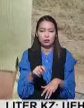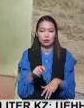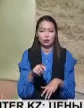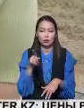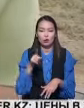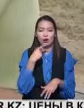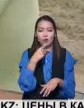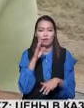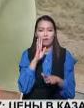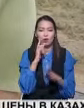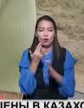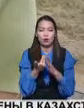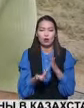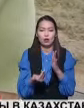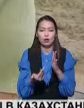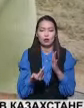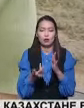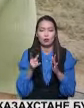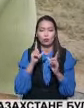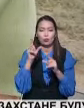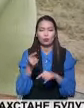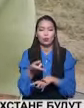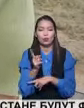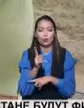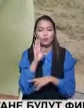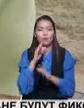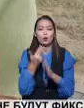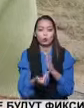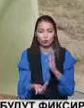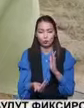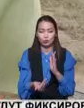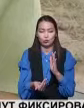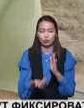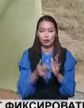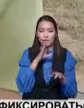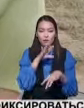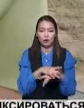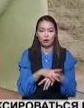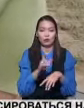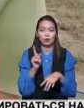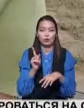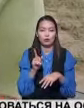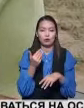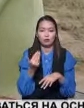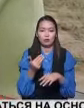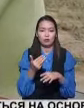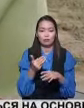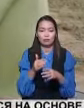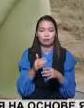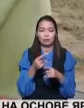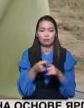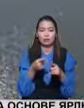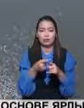да? Ушел рыбачить, утонул. Оказалось то, что вообще он повез запчасти